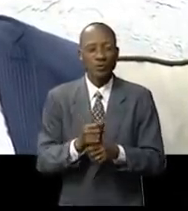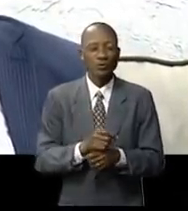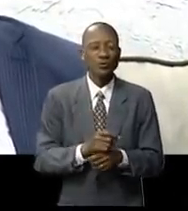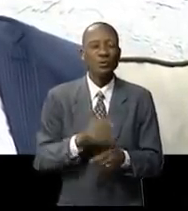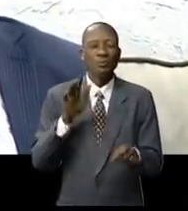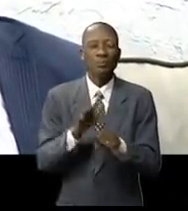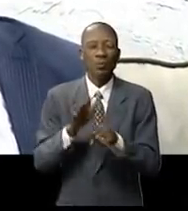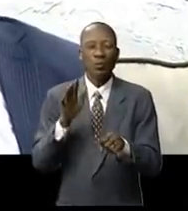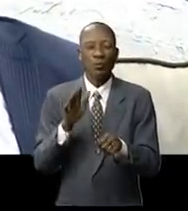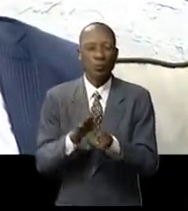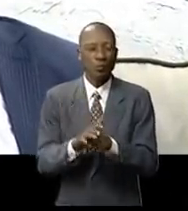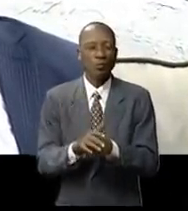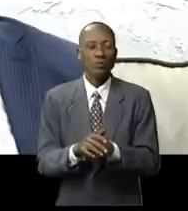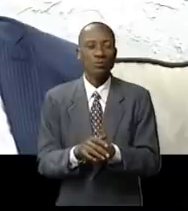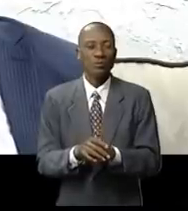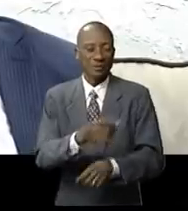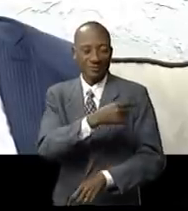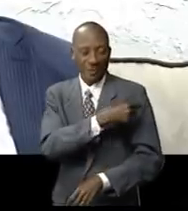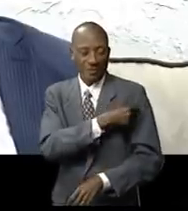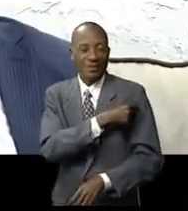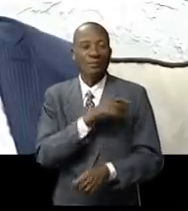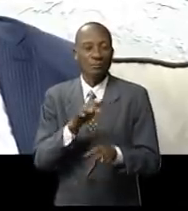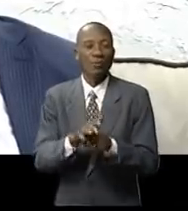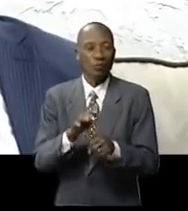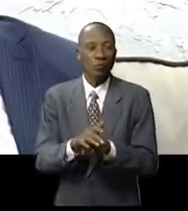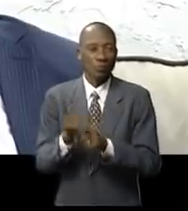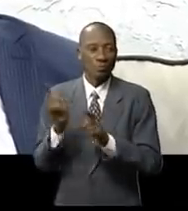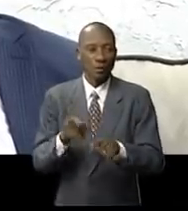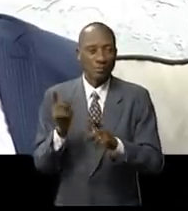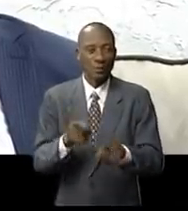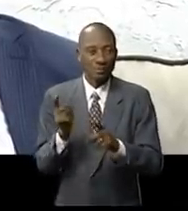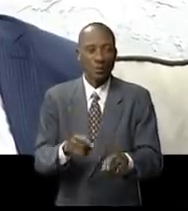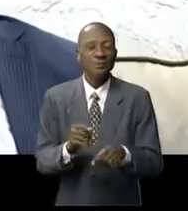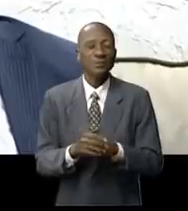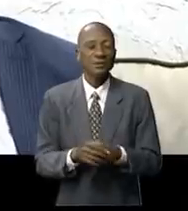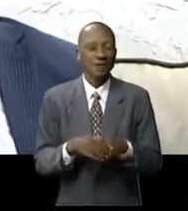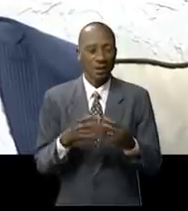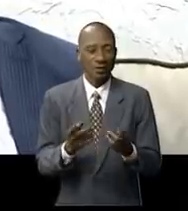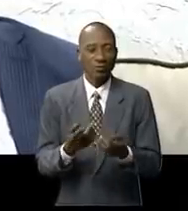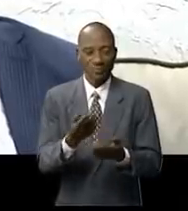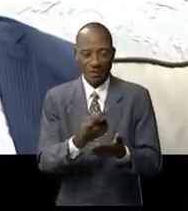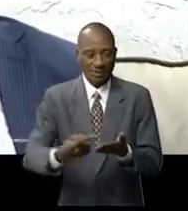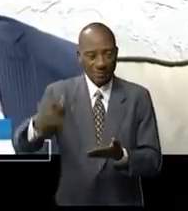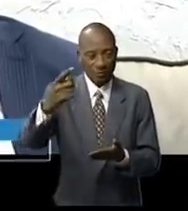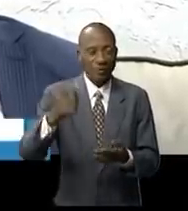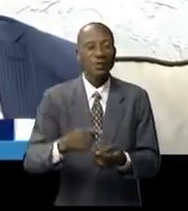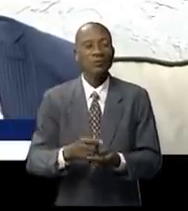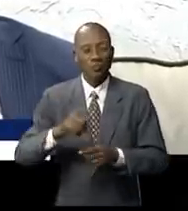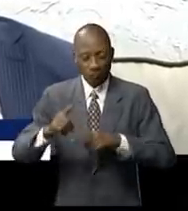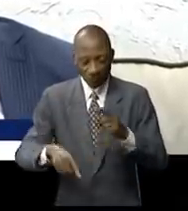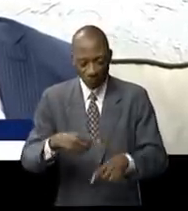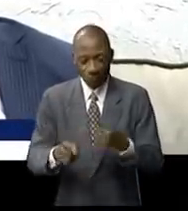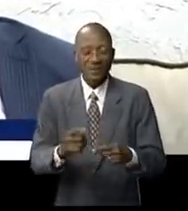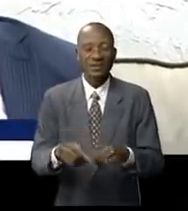Moderna. On va recevoir très, très rapidement, probablement la semaine prochaine, encore 250 000 doses, cette fois-ci de